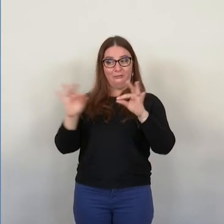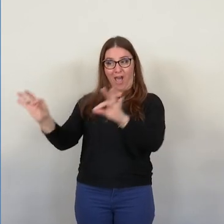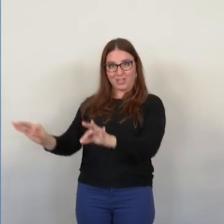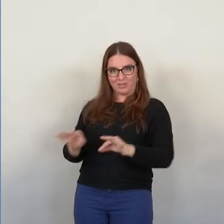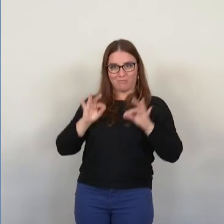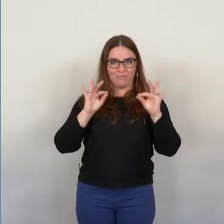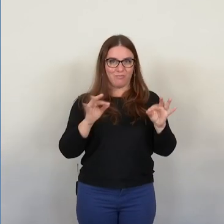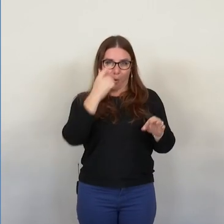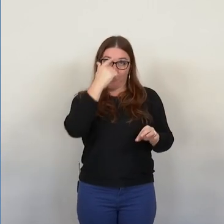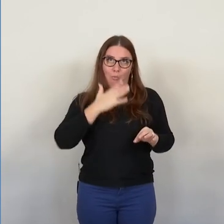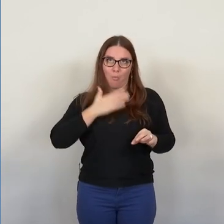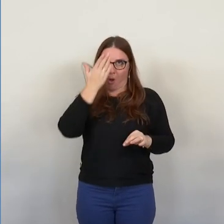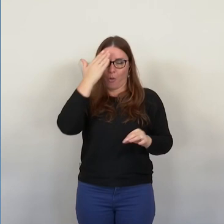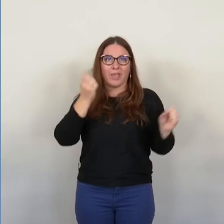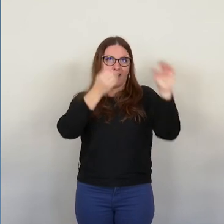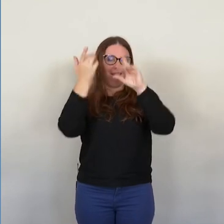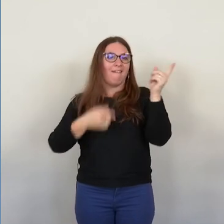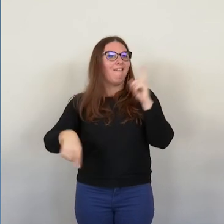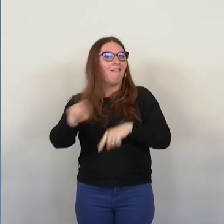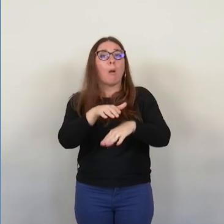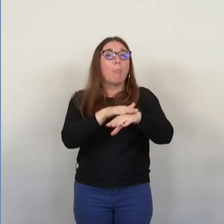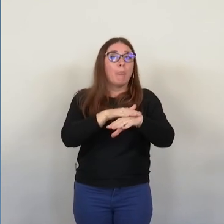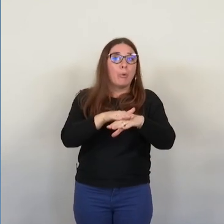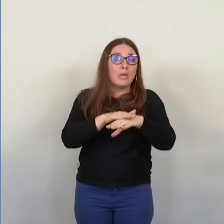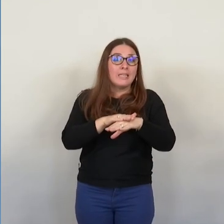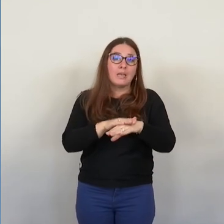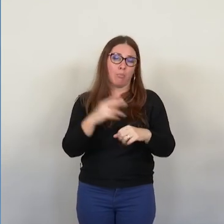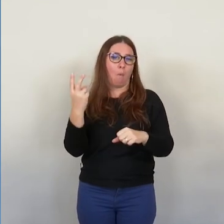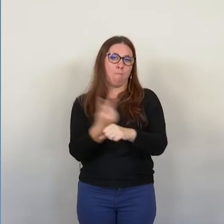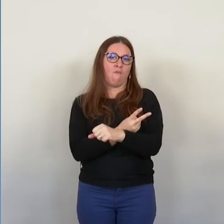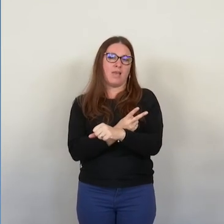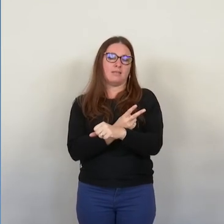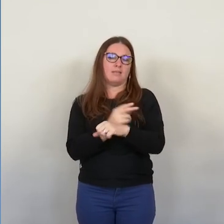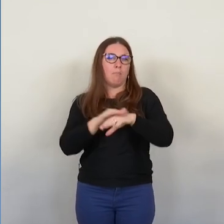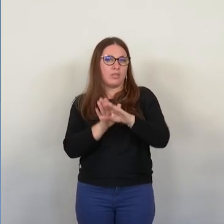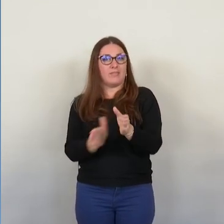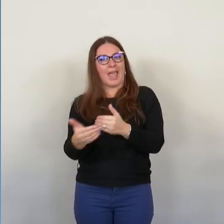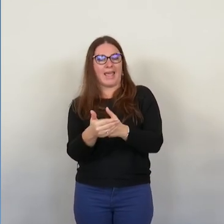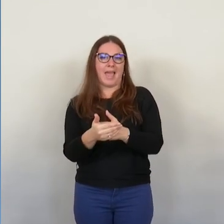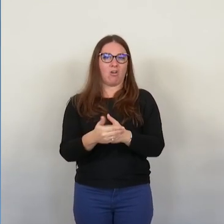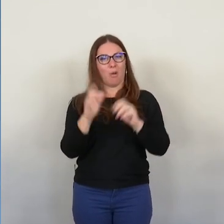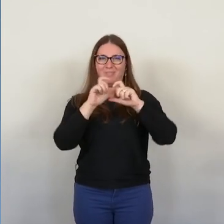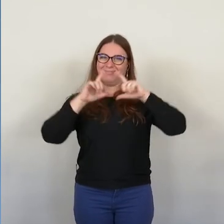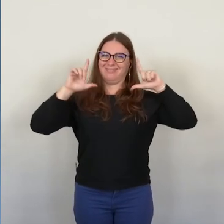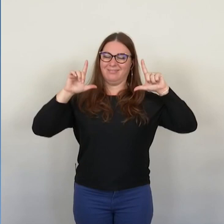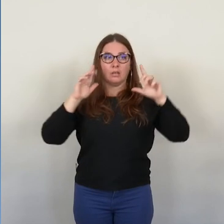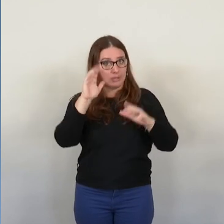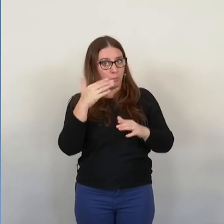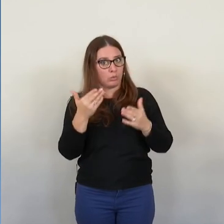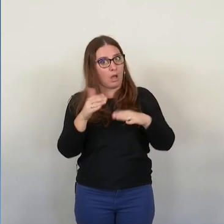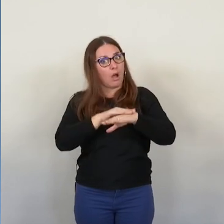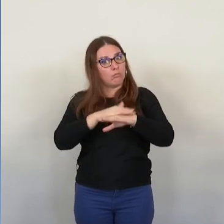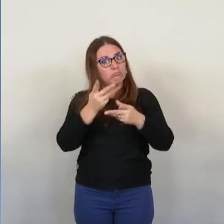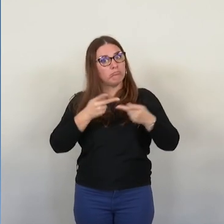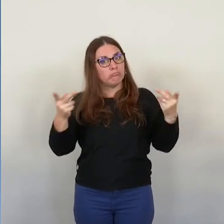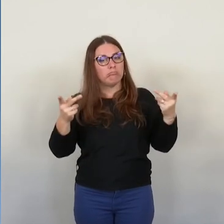effectivement me parle parce que je crois que beaucoup de gens font de la politique pour de mauvaises raisons euh donc les politiques publiques c'est à ça que